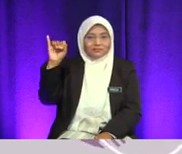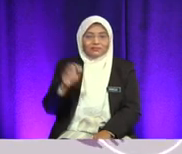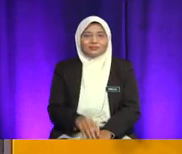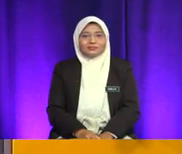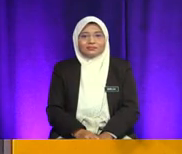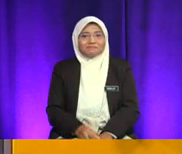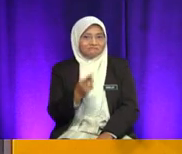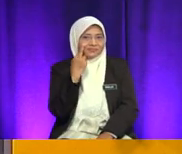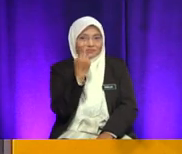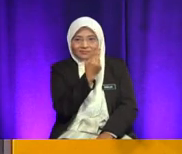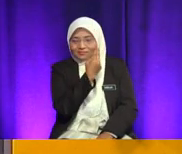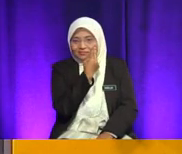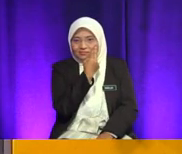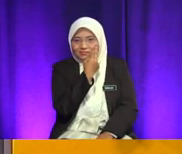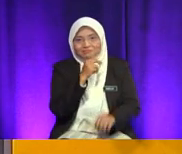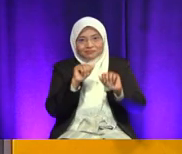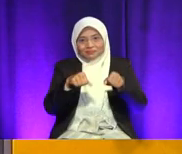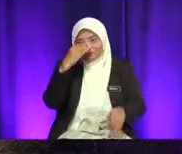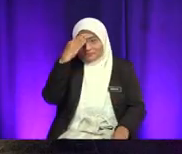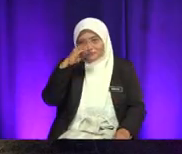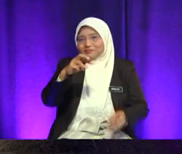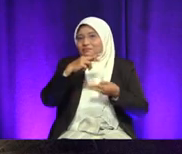ganjaran kepada murid yang jawab